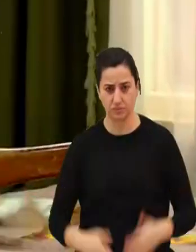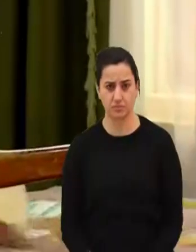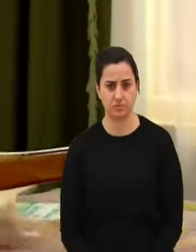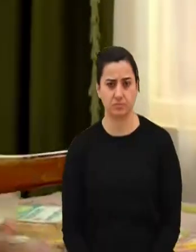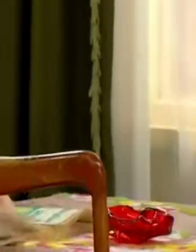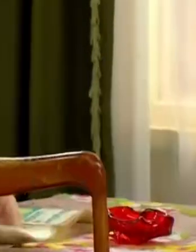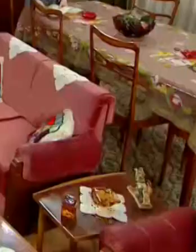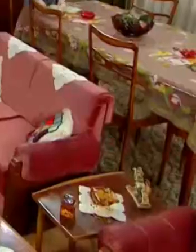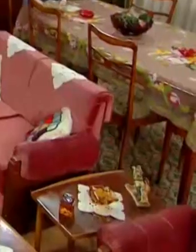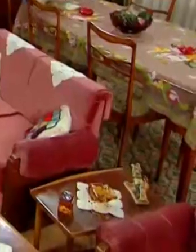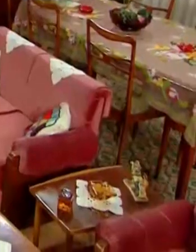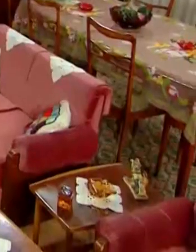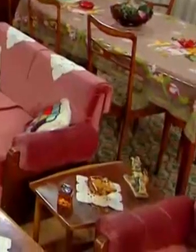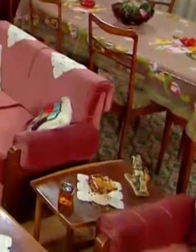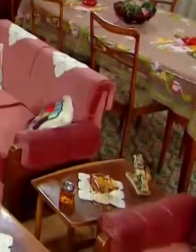Aa,